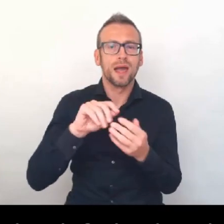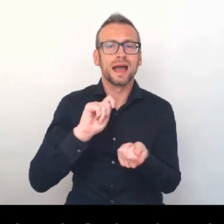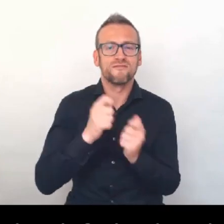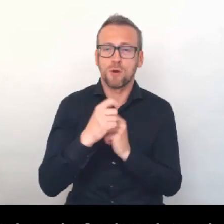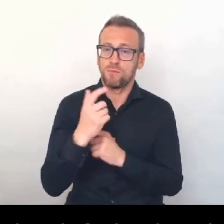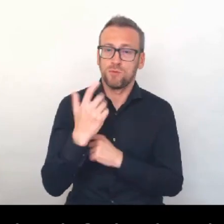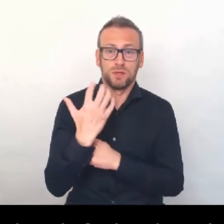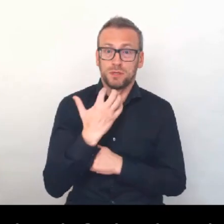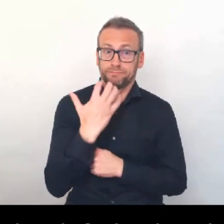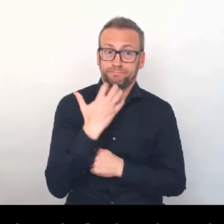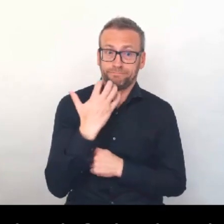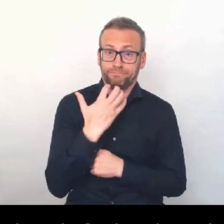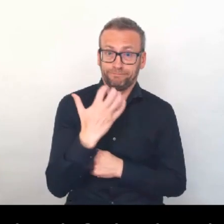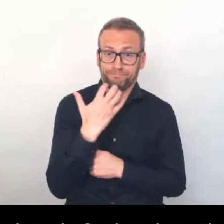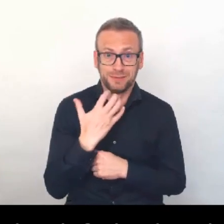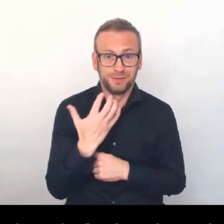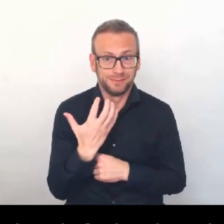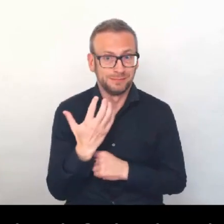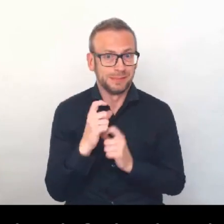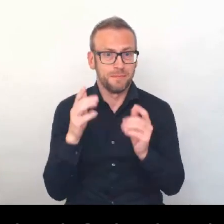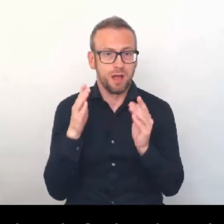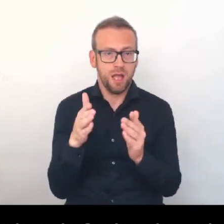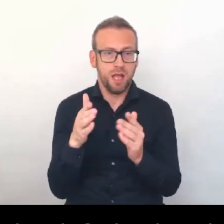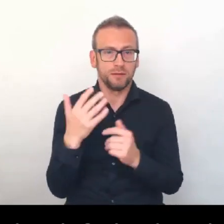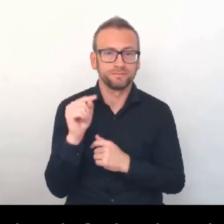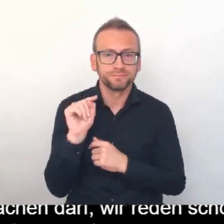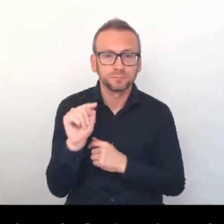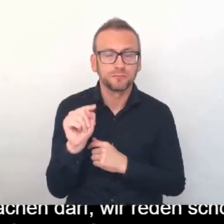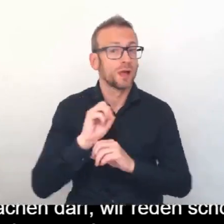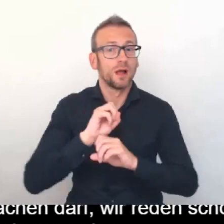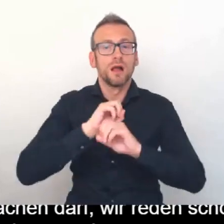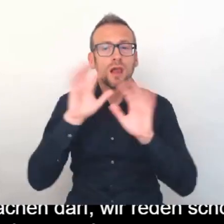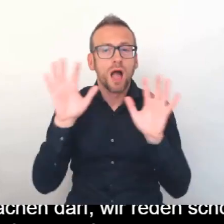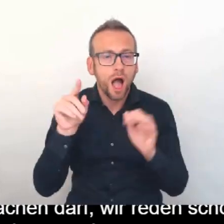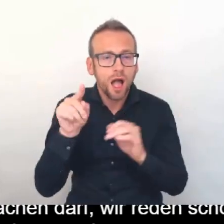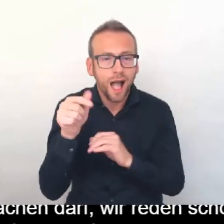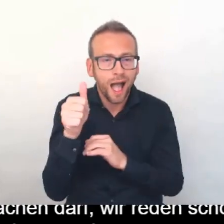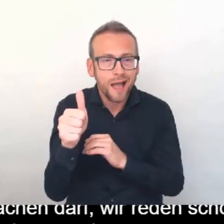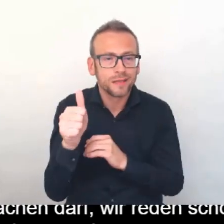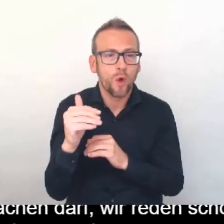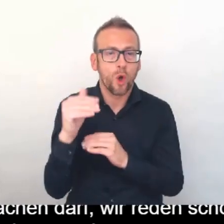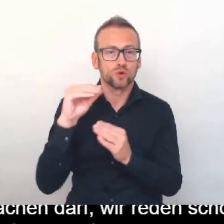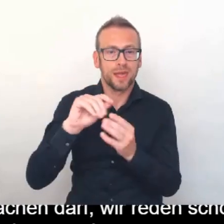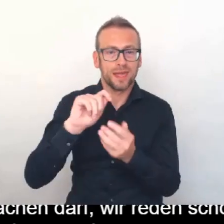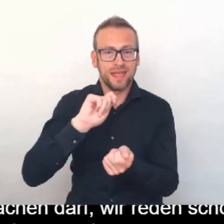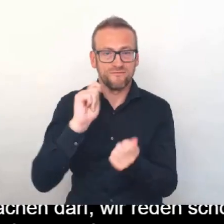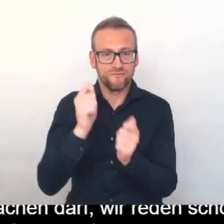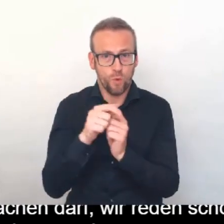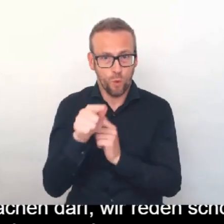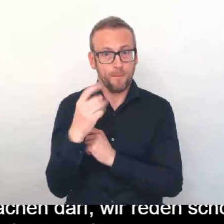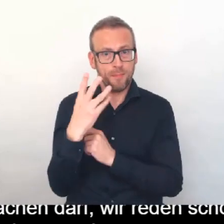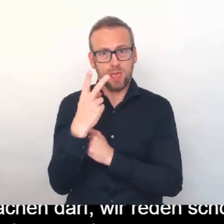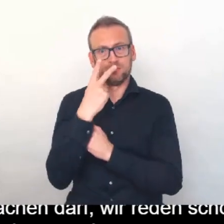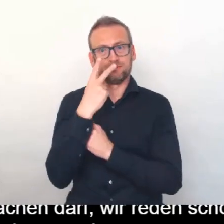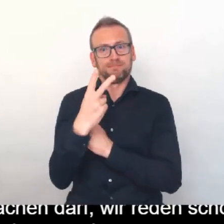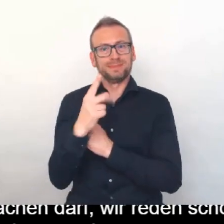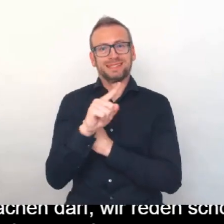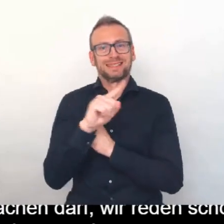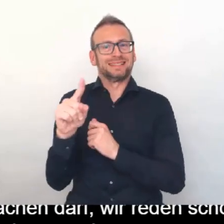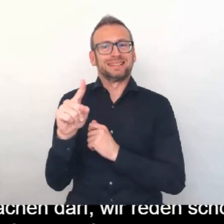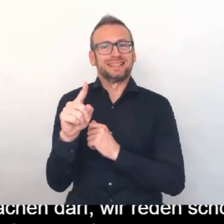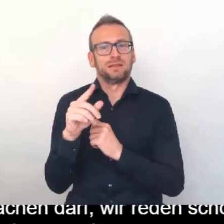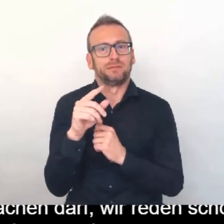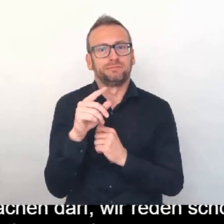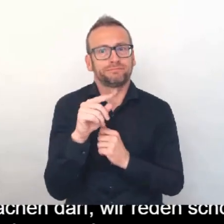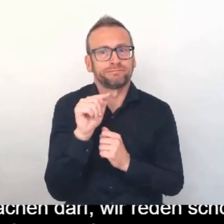Grundsätzlich sind wir uns einig. Also wir wollen tatsächlich internationaler werden. Wir wollen schneller werden. Wir wollen vieles beschleunigen. Das ist jetzt